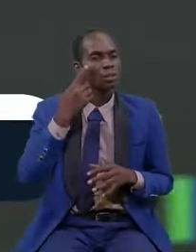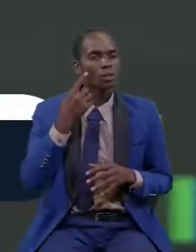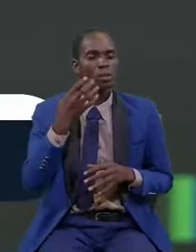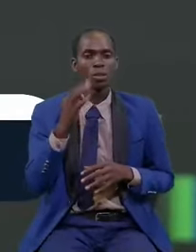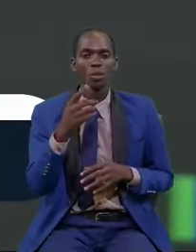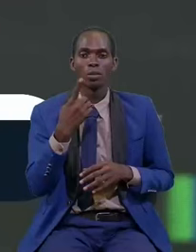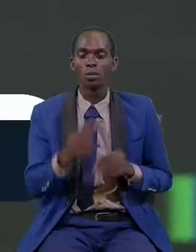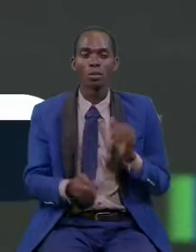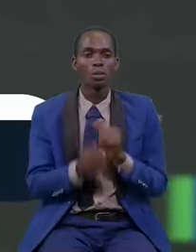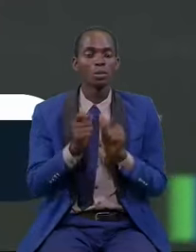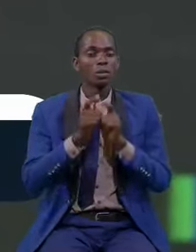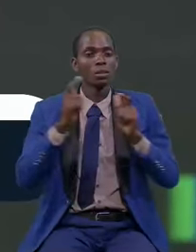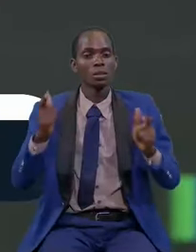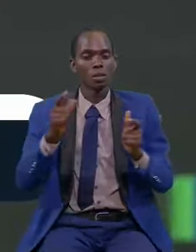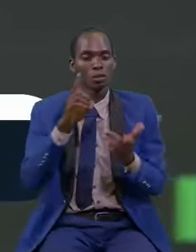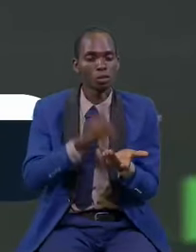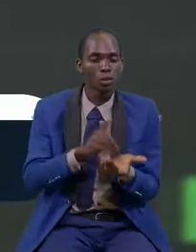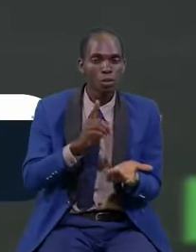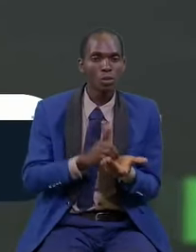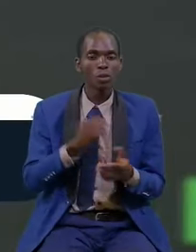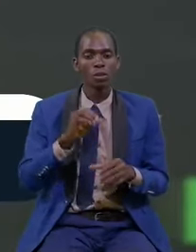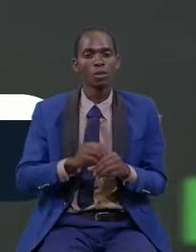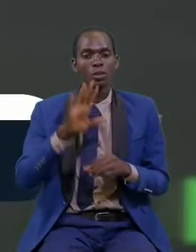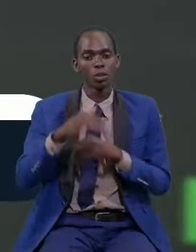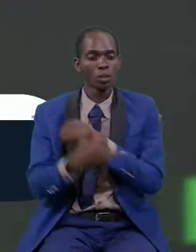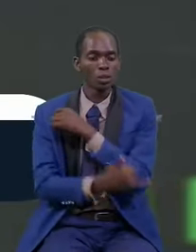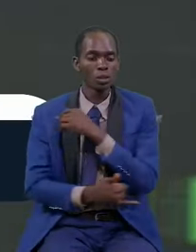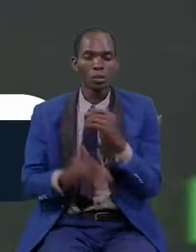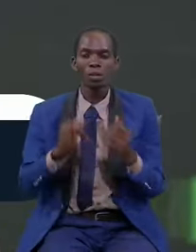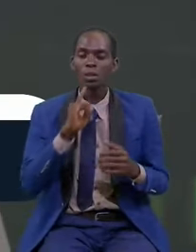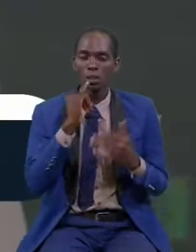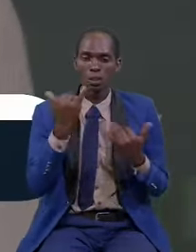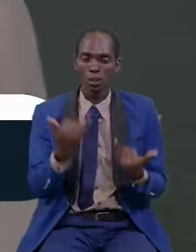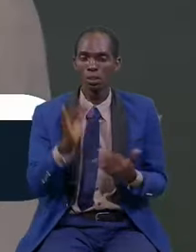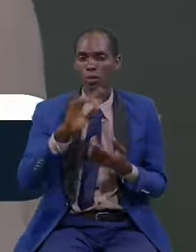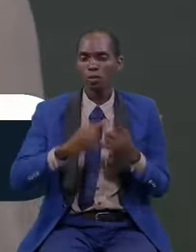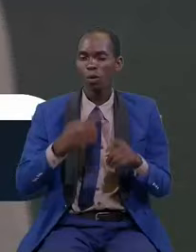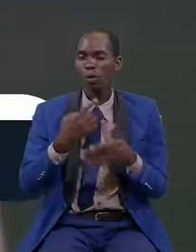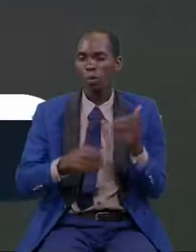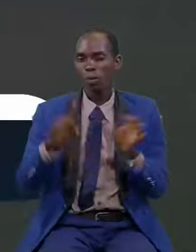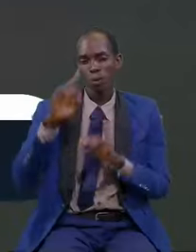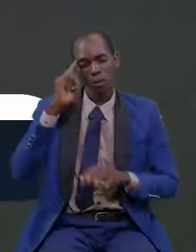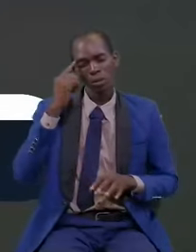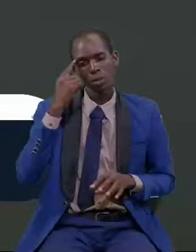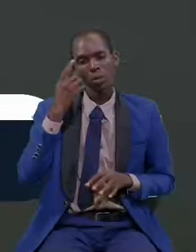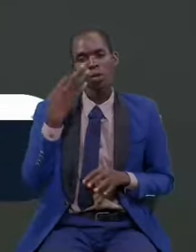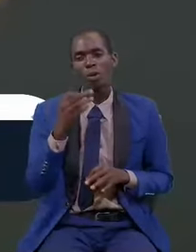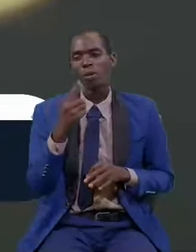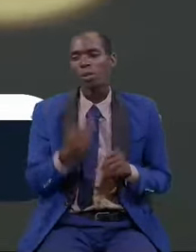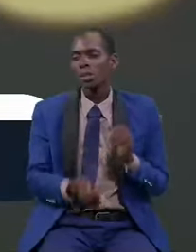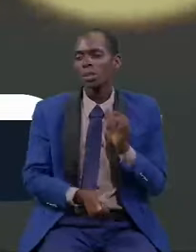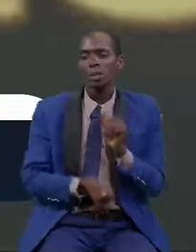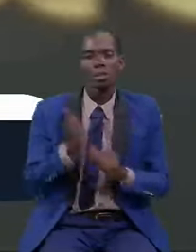pensez-vous au plus grand docteur de votre pays qui est votre ami? Que pensez-vous à celui qui